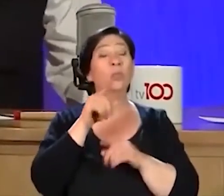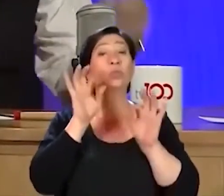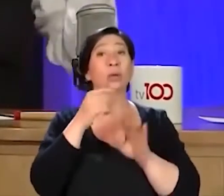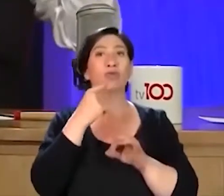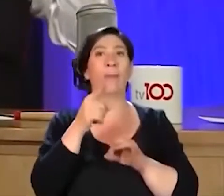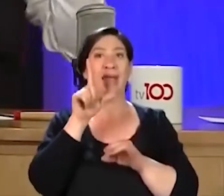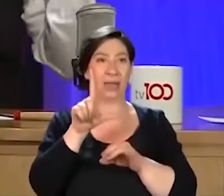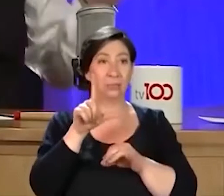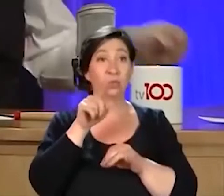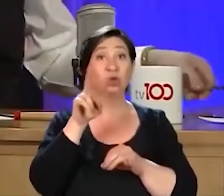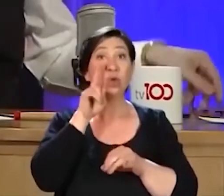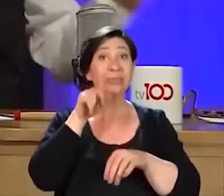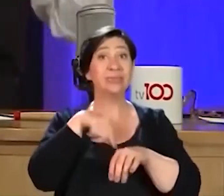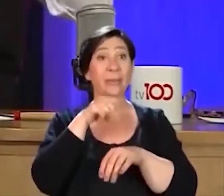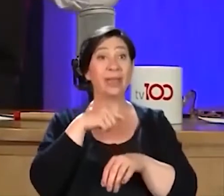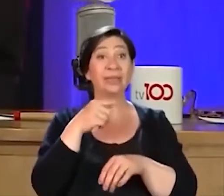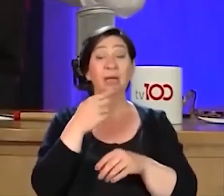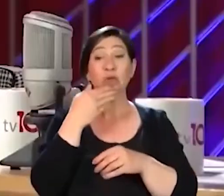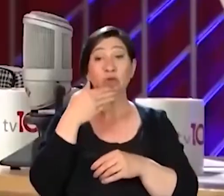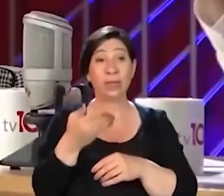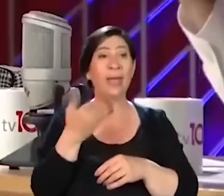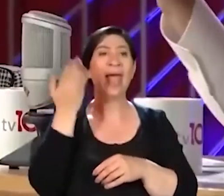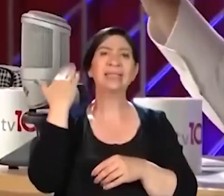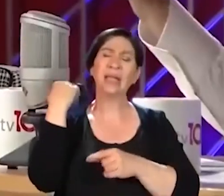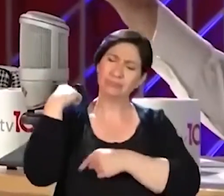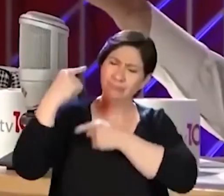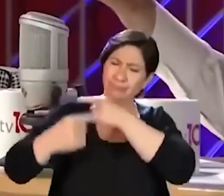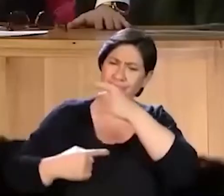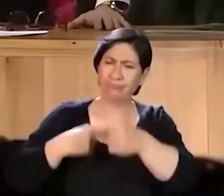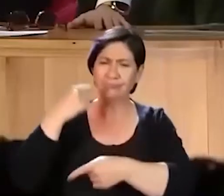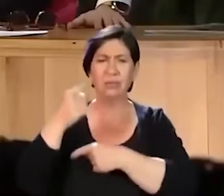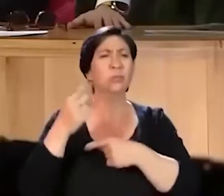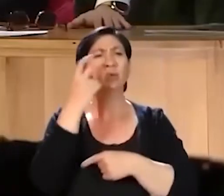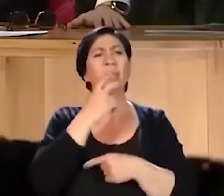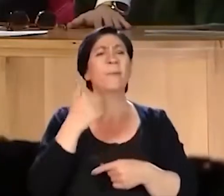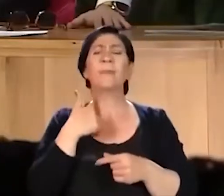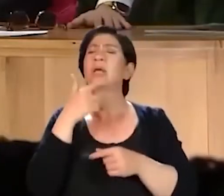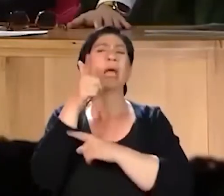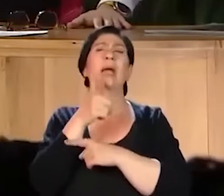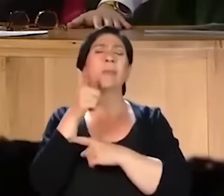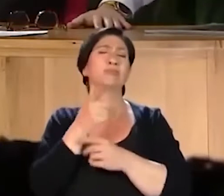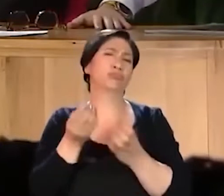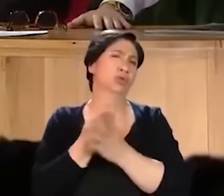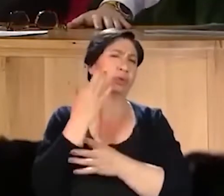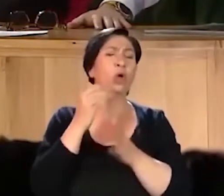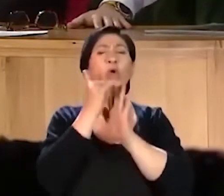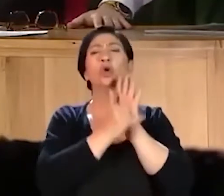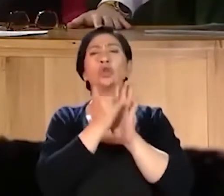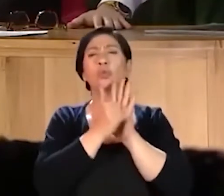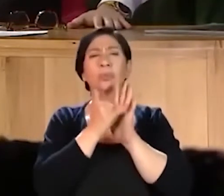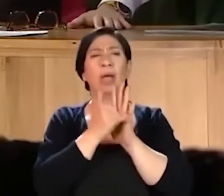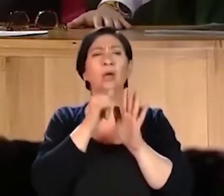gerekiyor çünkü bu çok son zamanlarda seslendirdiğimiz bir şey eskiden beri müzisyenler diyor ki mesela klibim çıktı YouTube'da